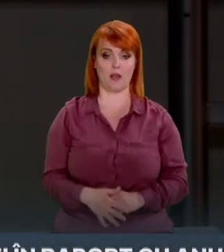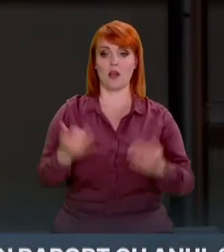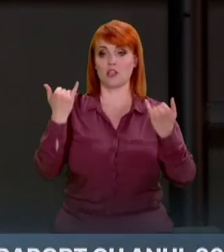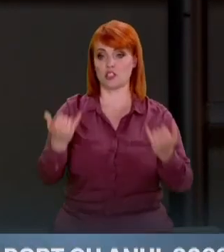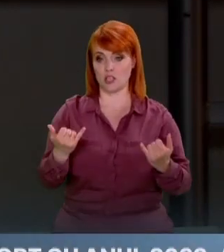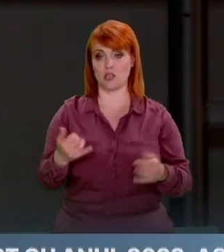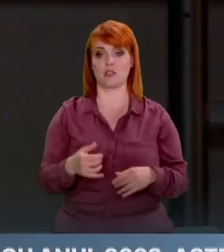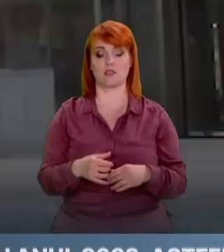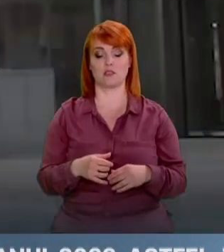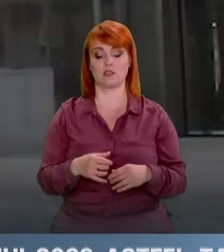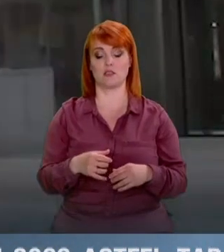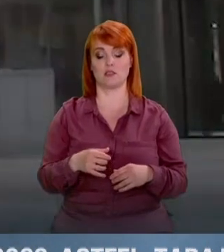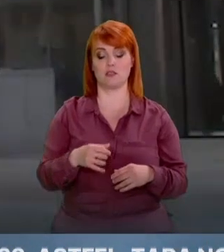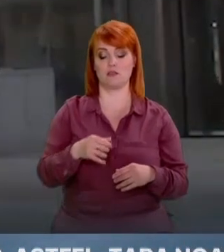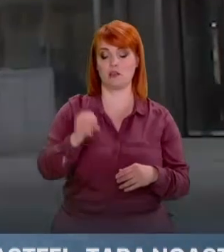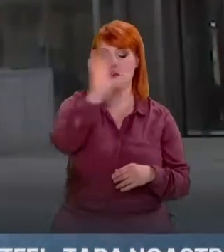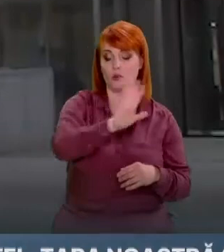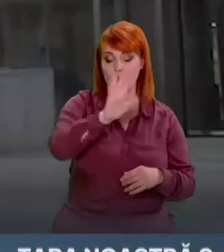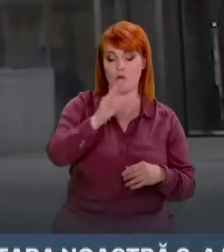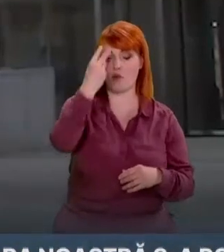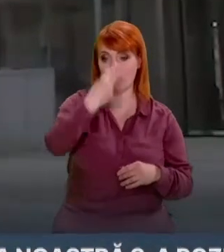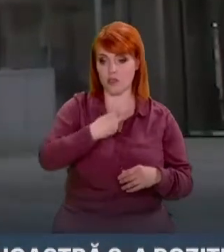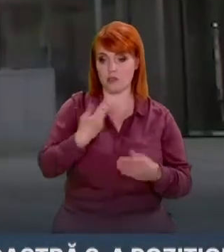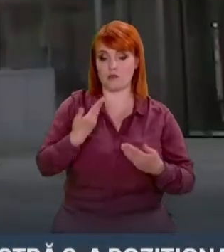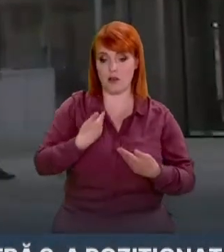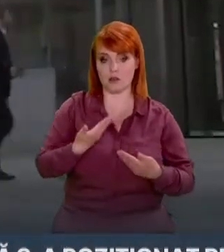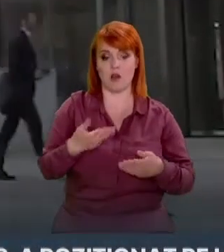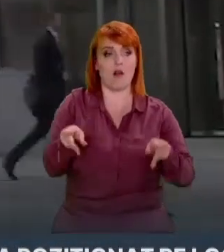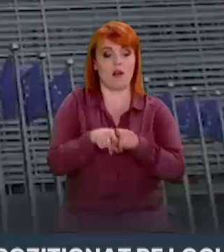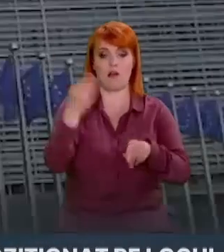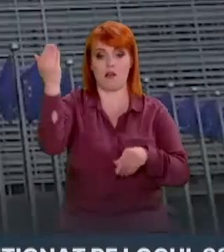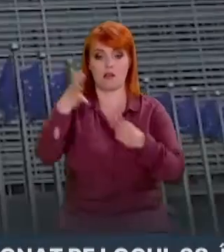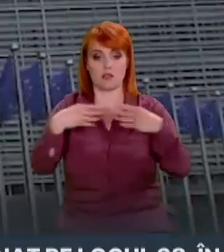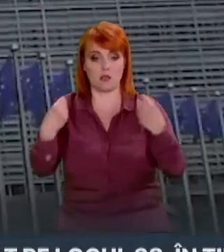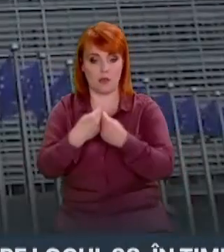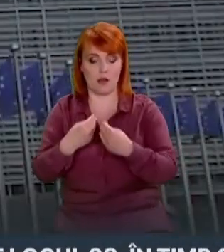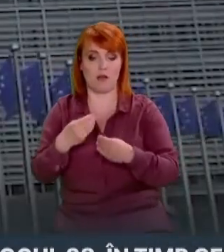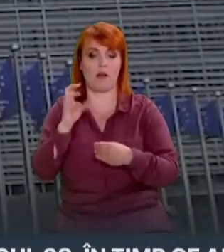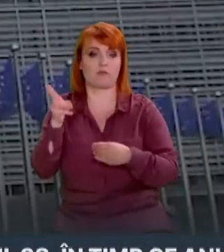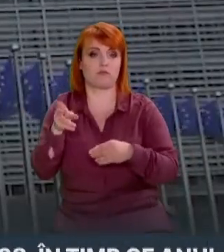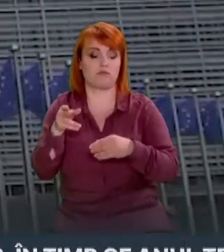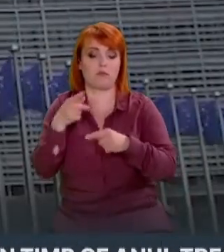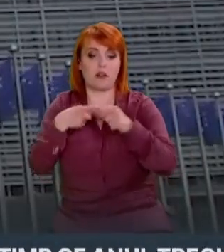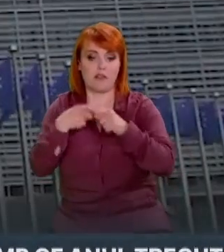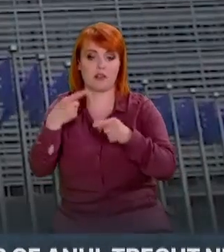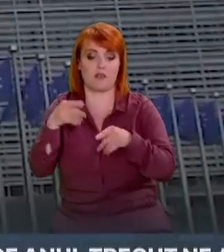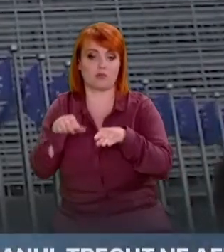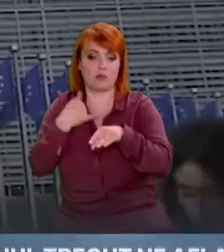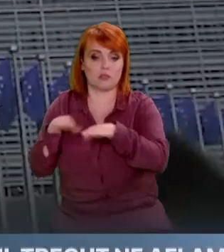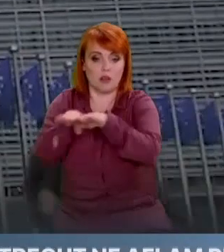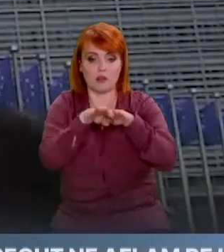ca o parte a culturii sale. Trebuie să fim clari, trebuie să fim foarte consecvenți în ceea ce vrem și să încercăm